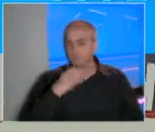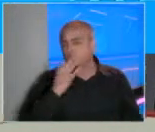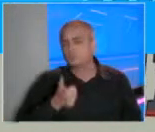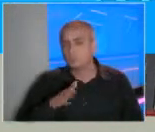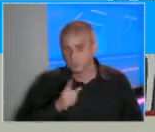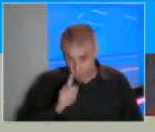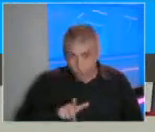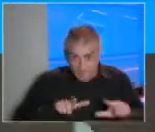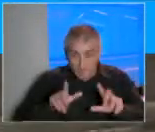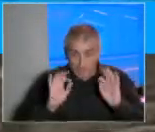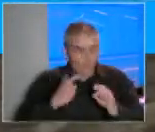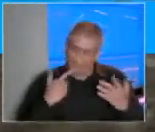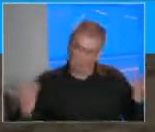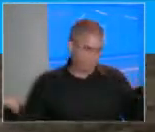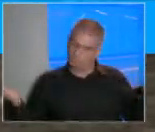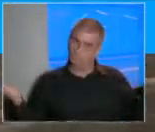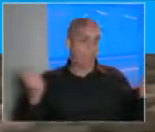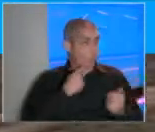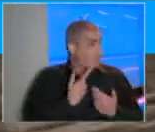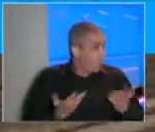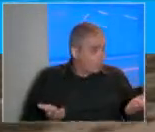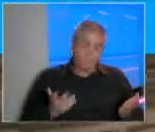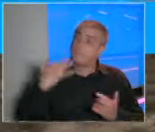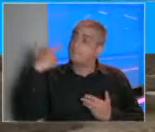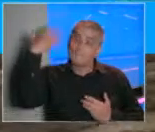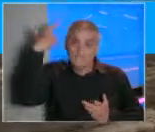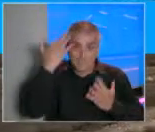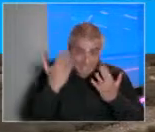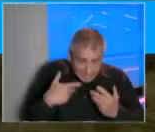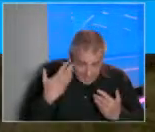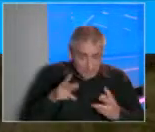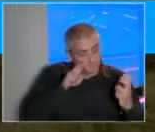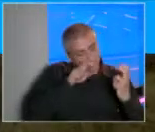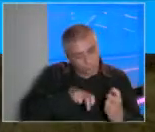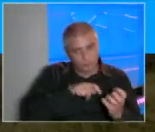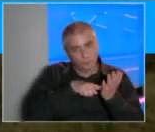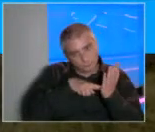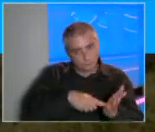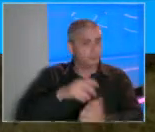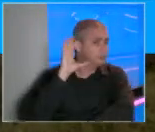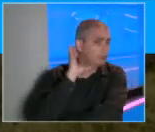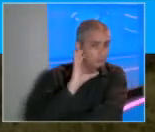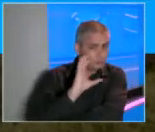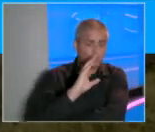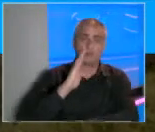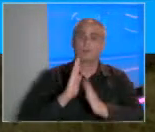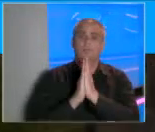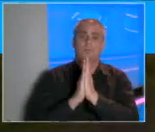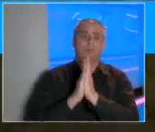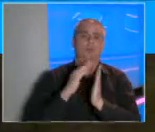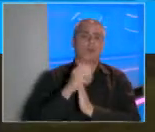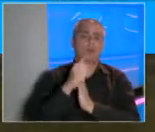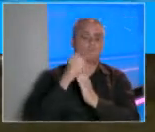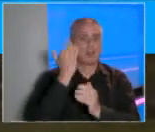ראש הממשלה, יש מפה? הוא אומר, אין מפה. הוא אומר שאין. כאשר תהיה מפה, ישבו איתכם, ישמעו אתכם, ביקשו ממני גם להוביל